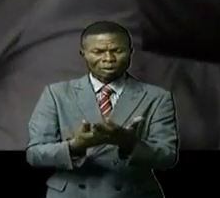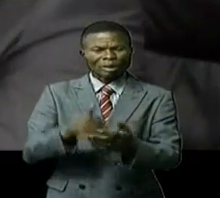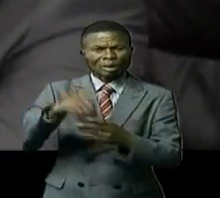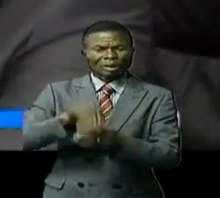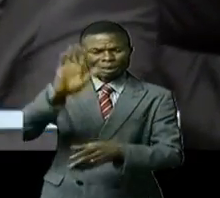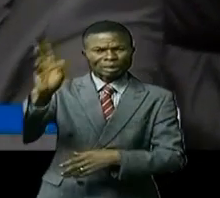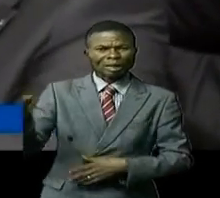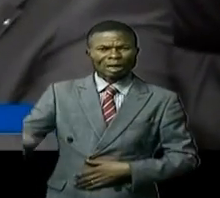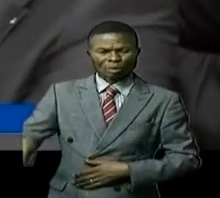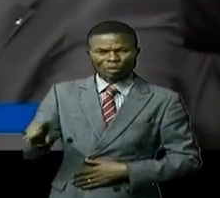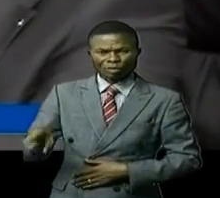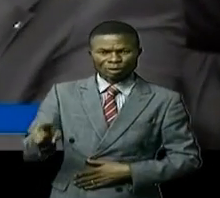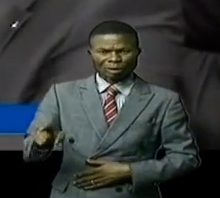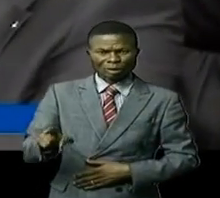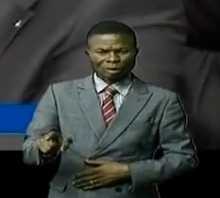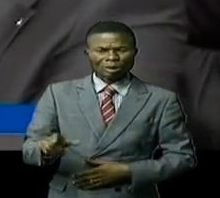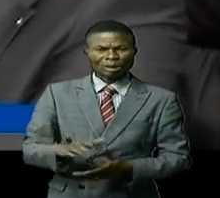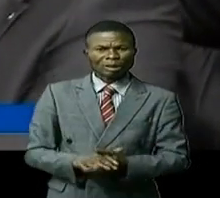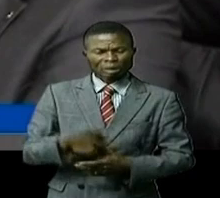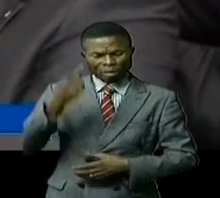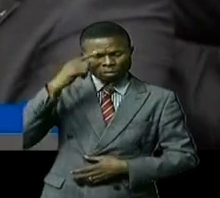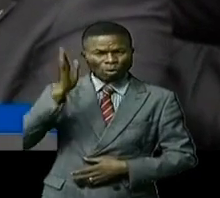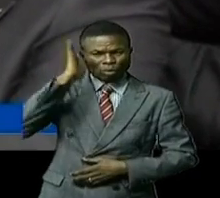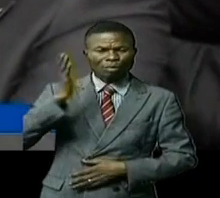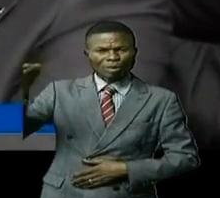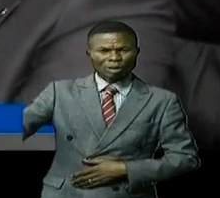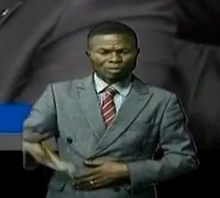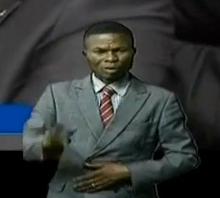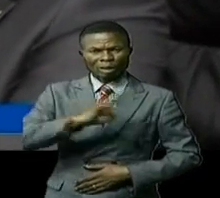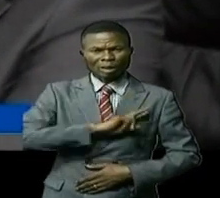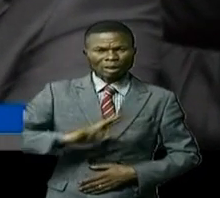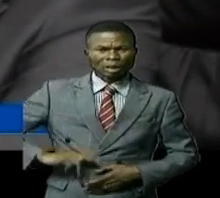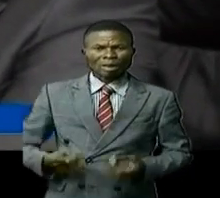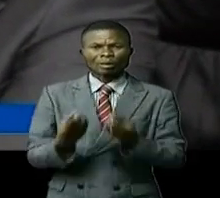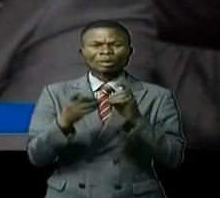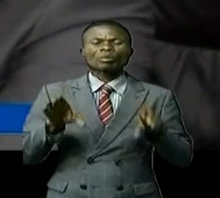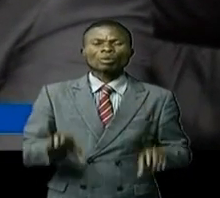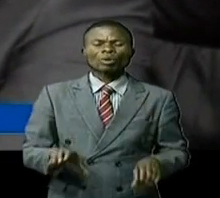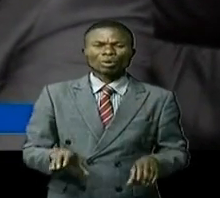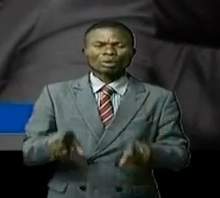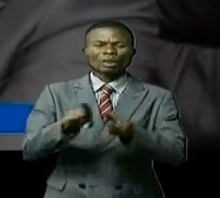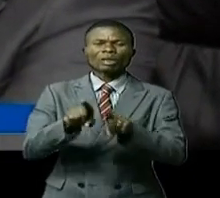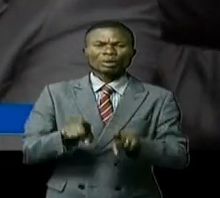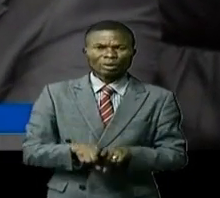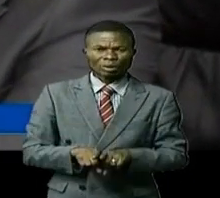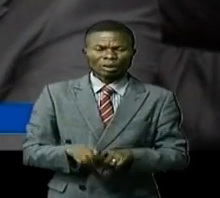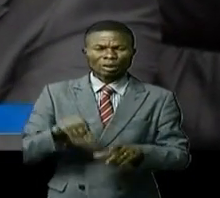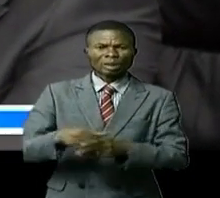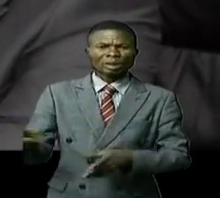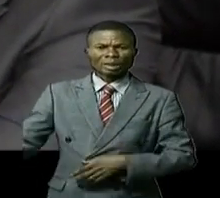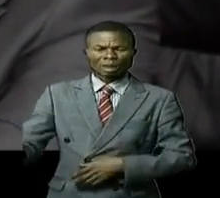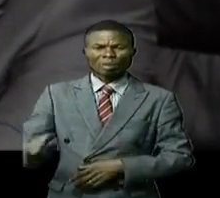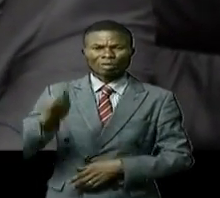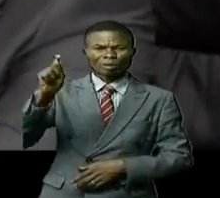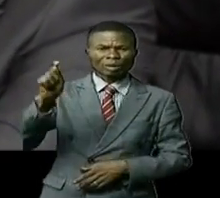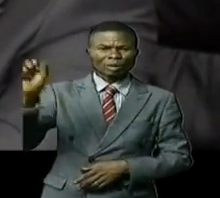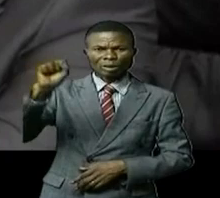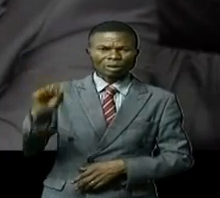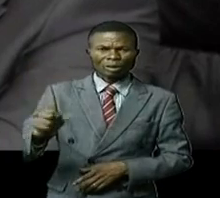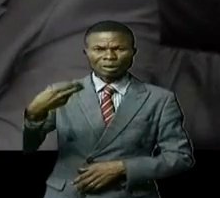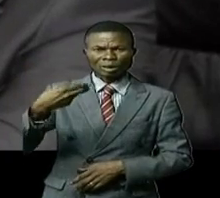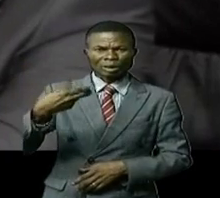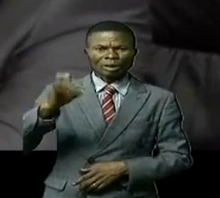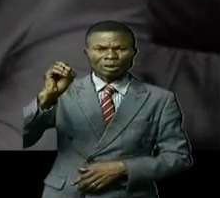de la Tchopo. Je vous souhaite la bienvenue en République démocratique du Congo et dans la province de la Tchopo. Cette